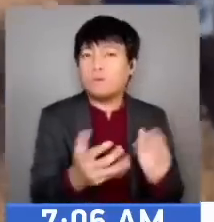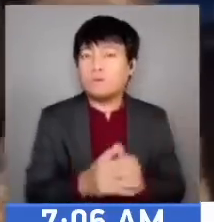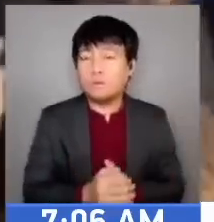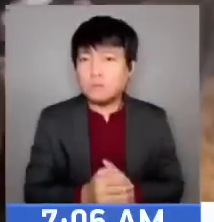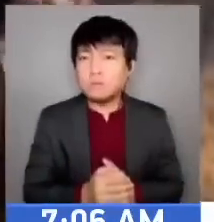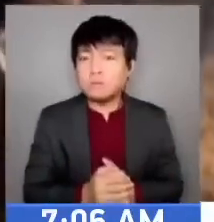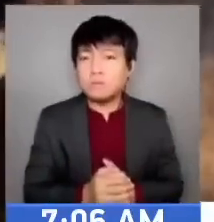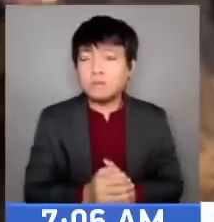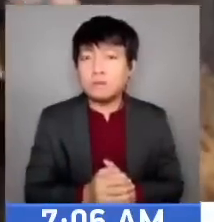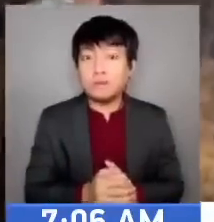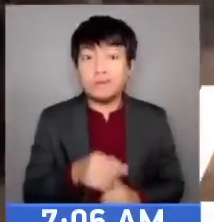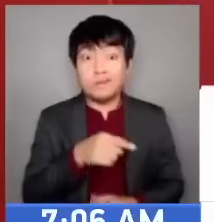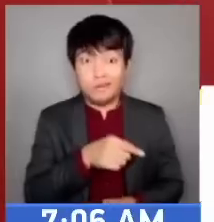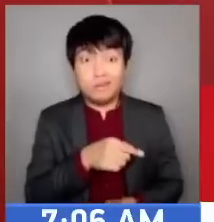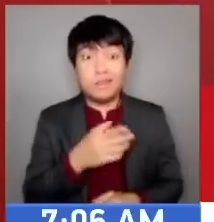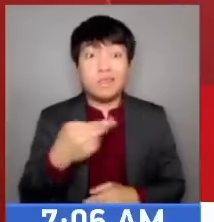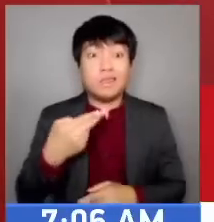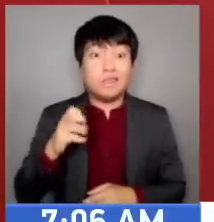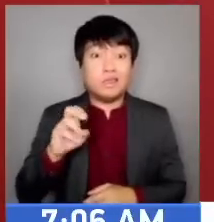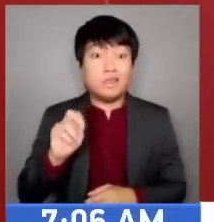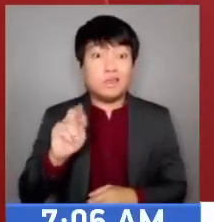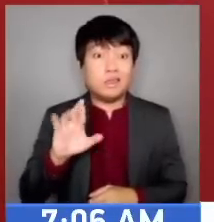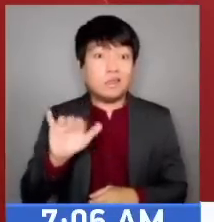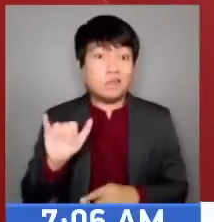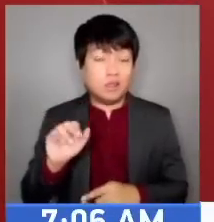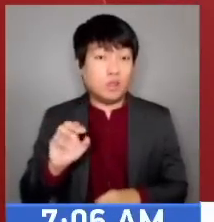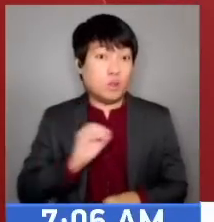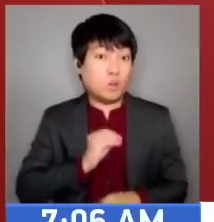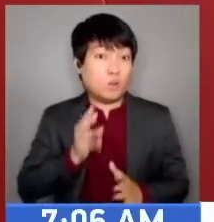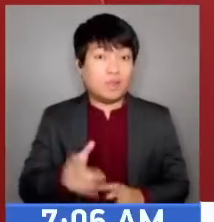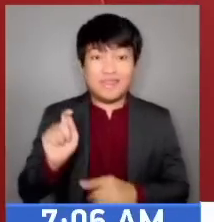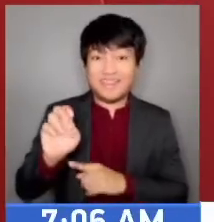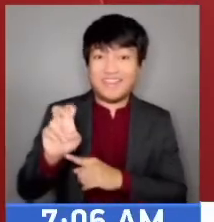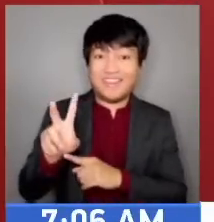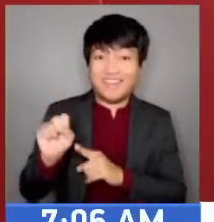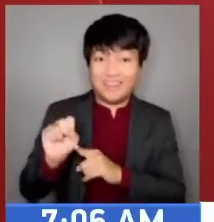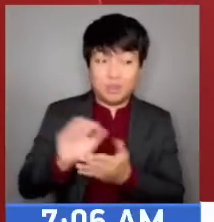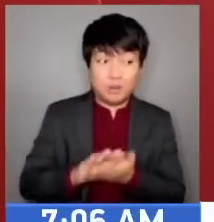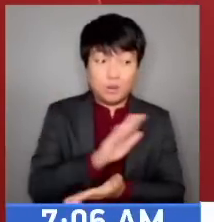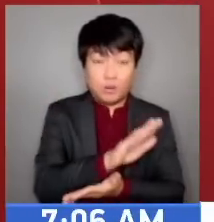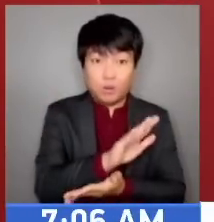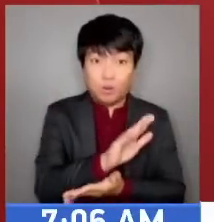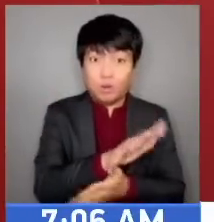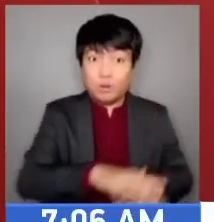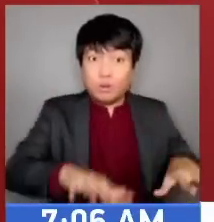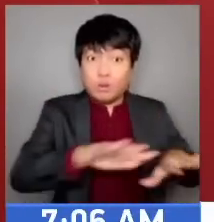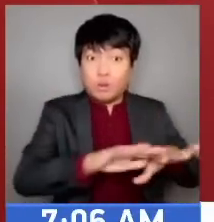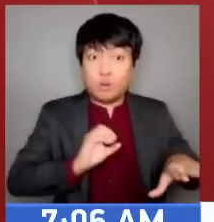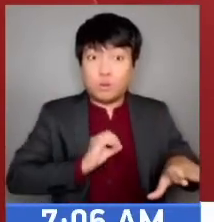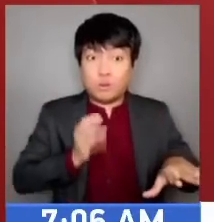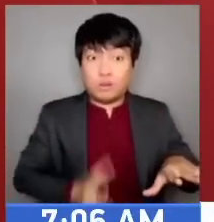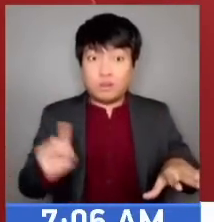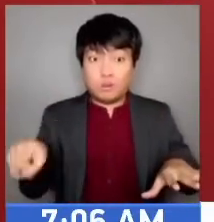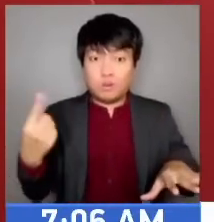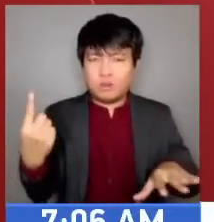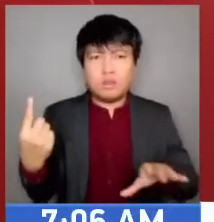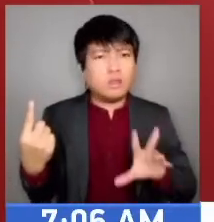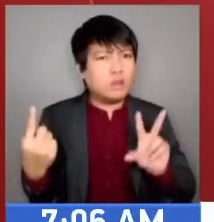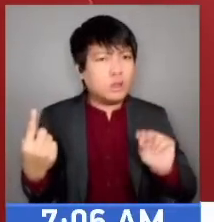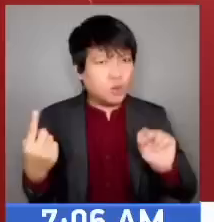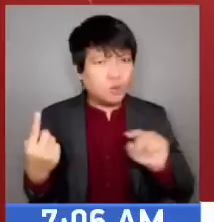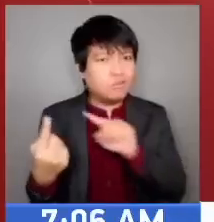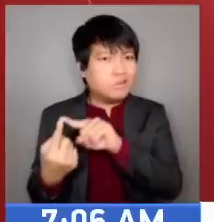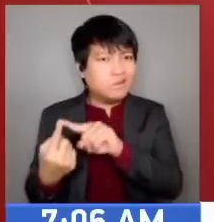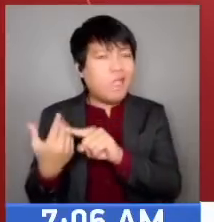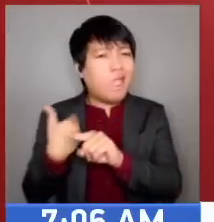ng 50-hectare property. Mayroon pang ibang mga kasamahan ng mga stockholders din yan. Kaya siguro